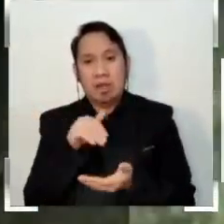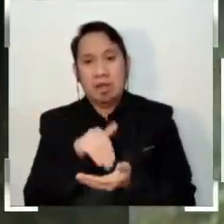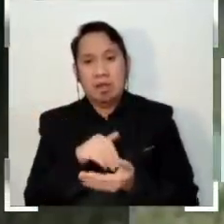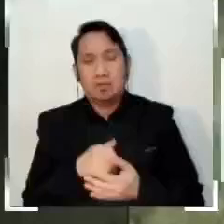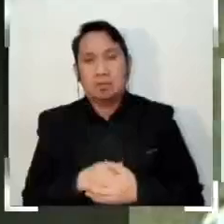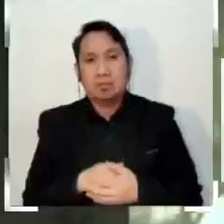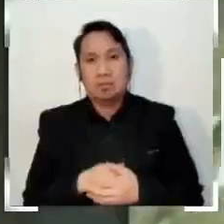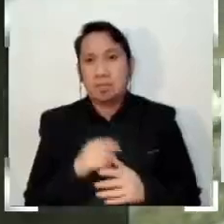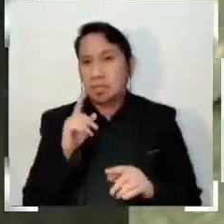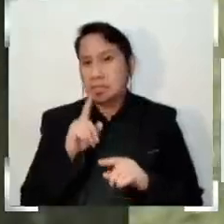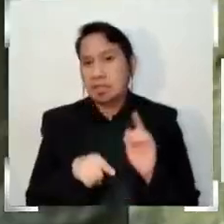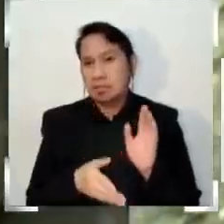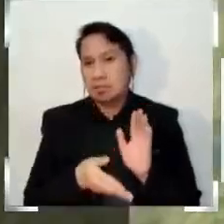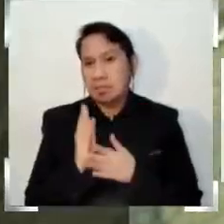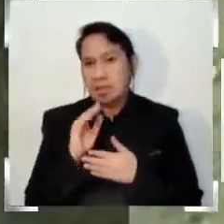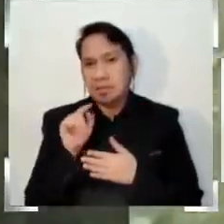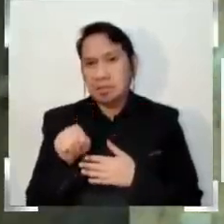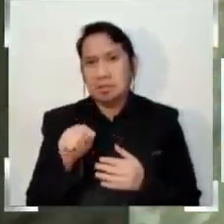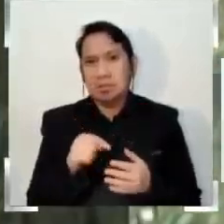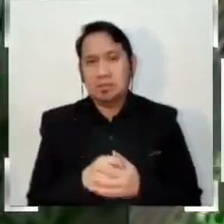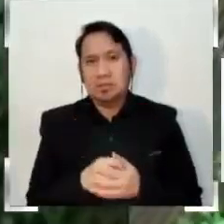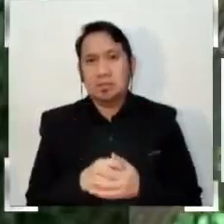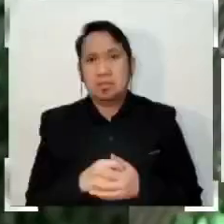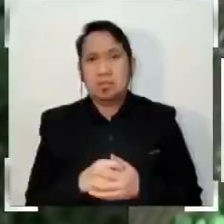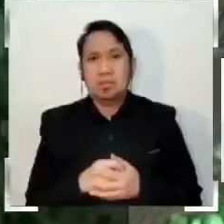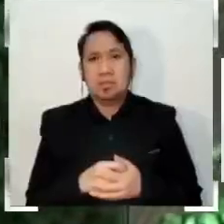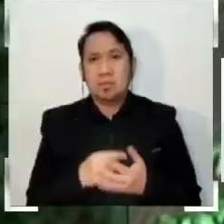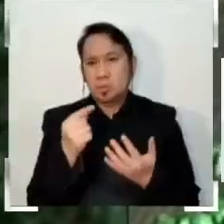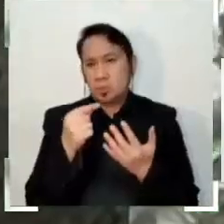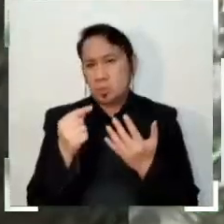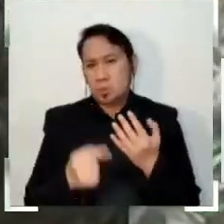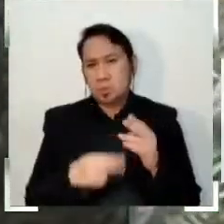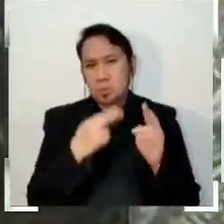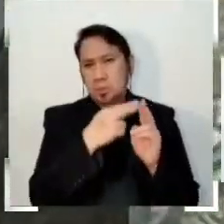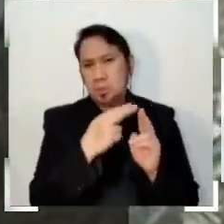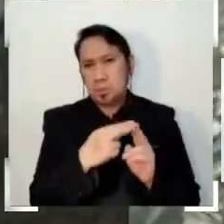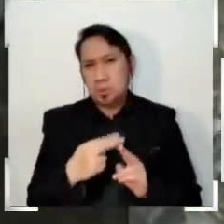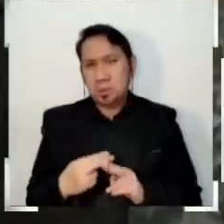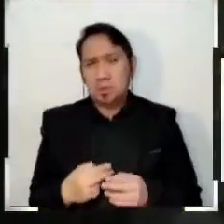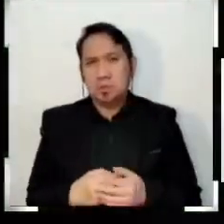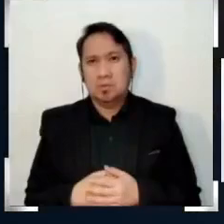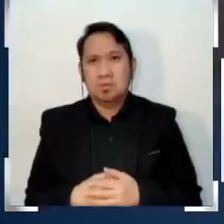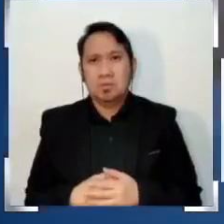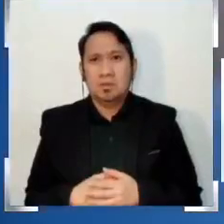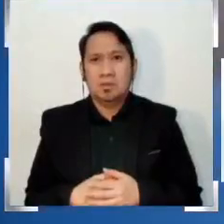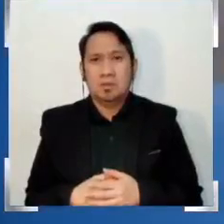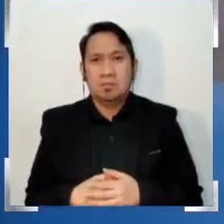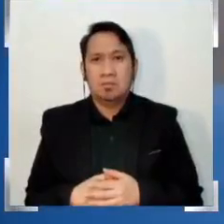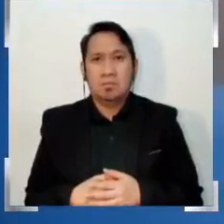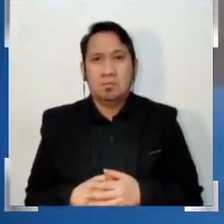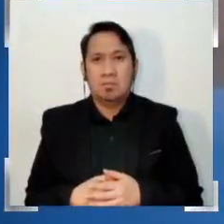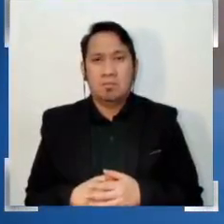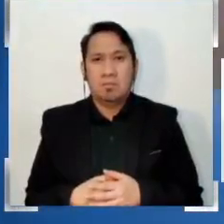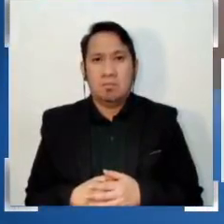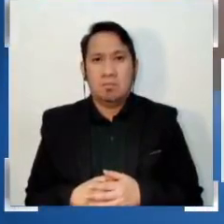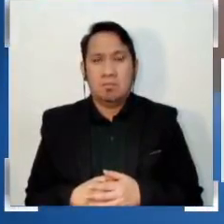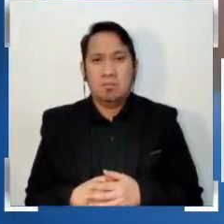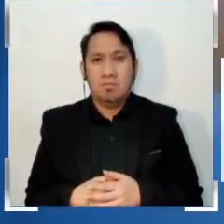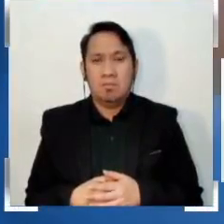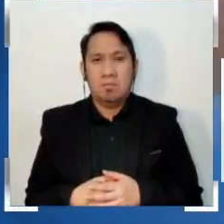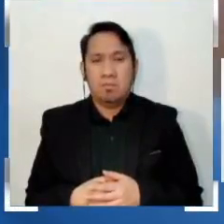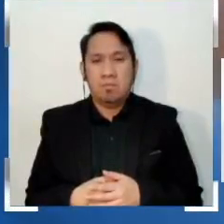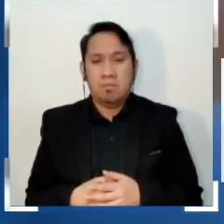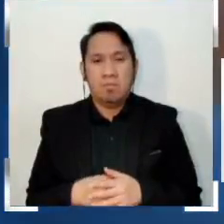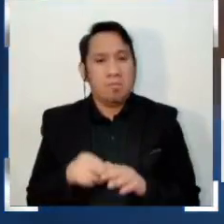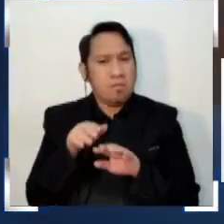ng ilang kalsada sa Bakun, Itogon, Kibungan, Kabayan at Tublay dahil sa mga rock slide. Sa Occidental Mindoro naman, isa